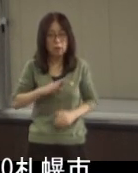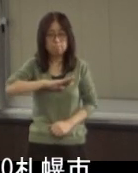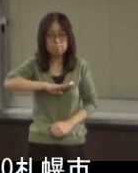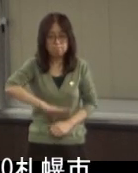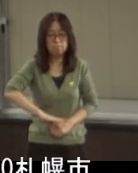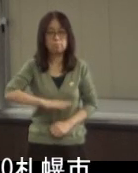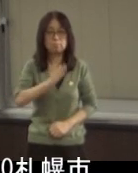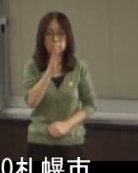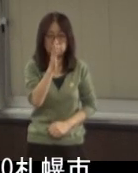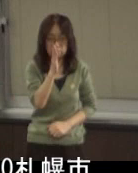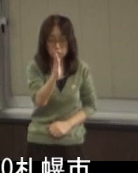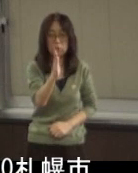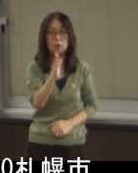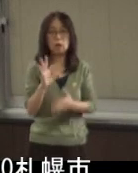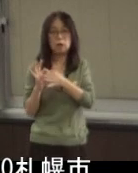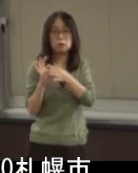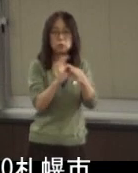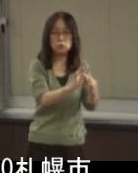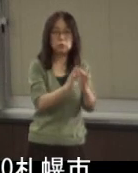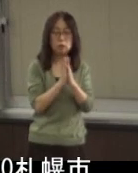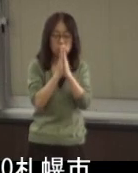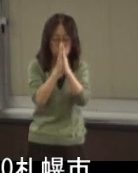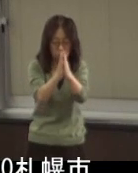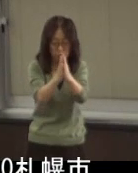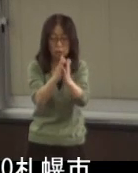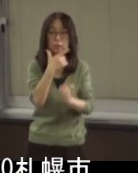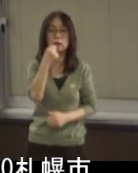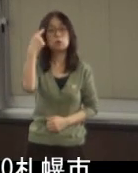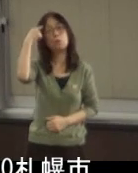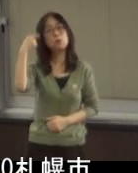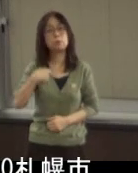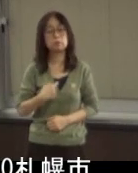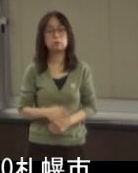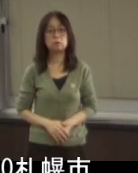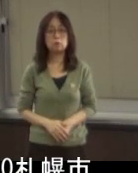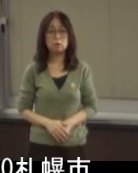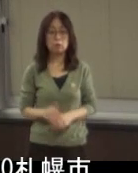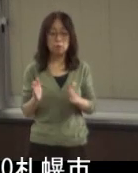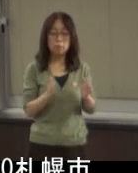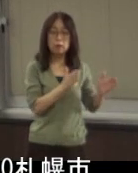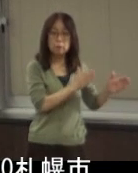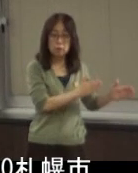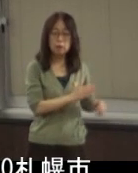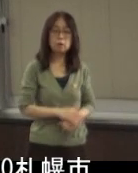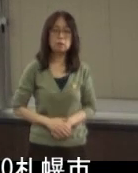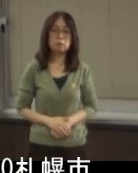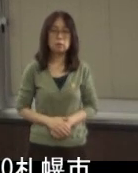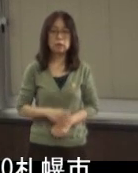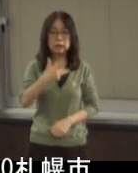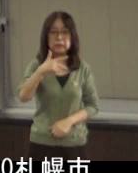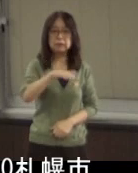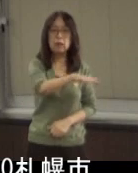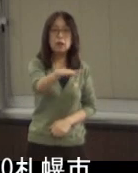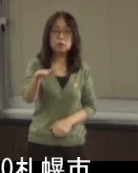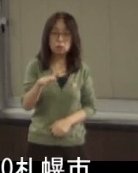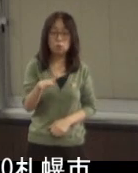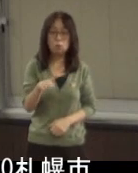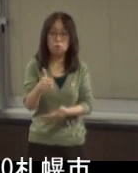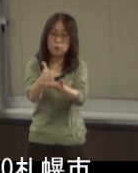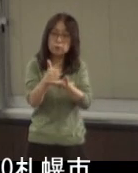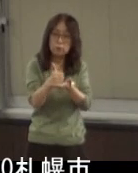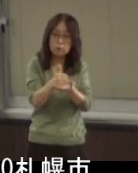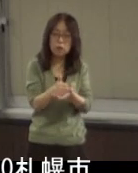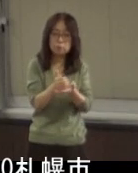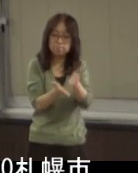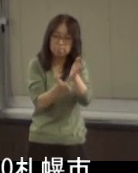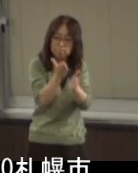て、引き続きお願いを申し上げたいと思います。また加えまして、市内の接待を伴う